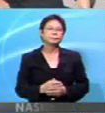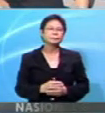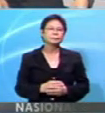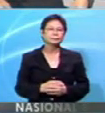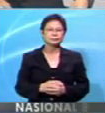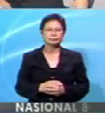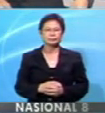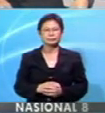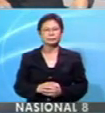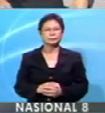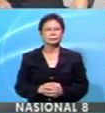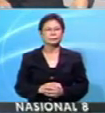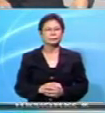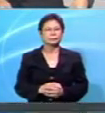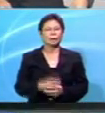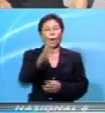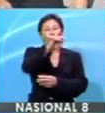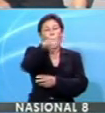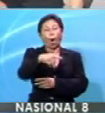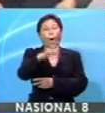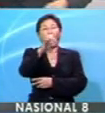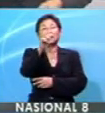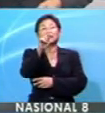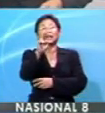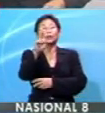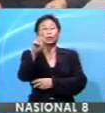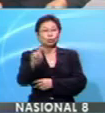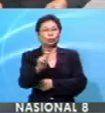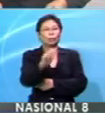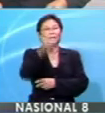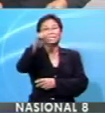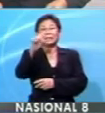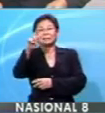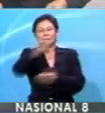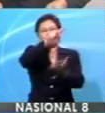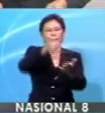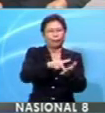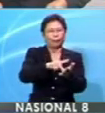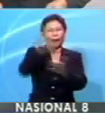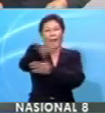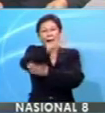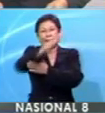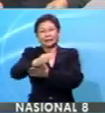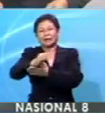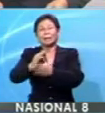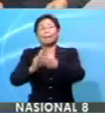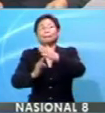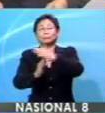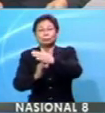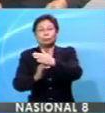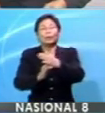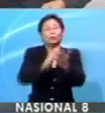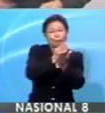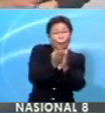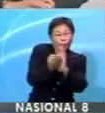Putrajaya sementara itu dalam op Catut dan op GST oleh pusat gerakan antiencatutan semalam daripada tujuh